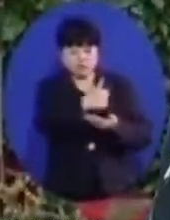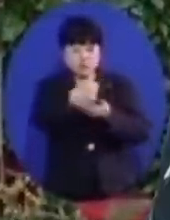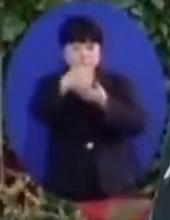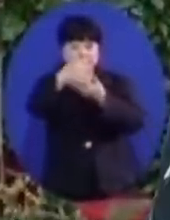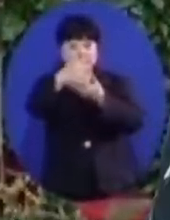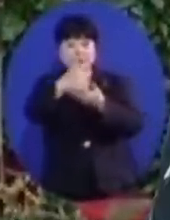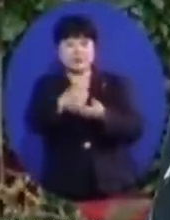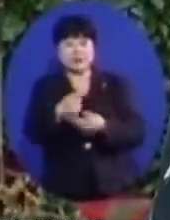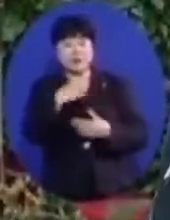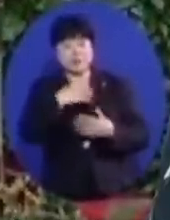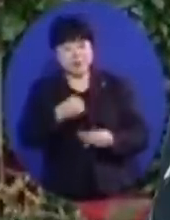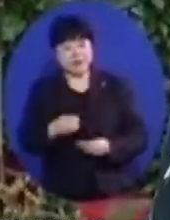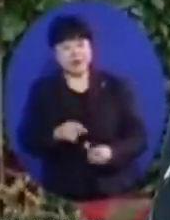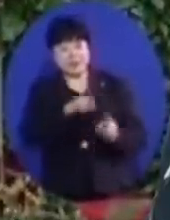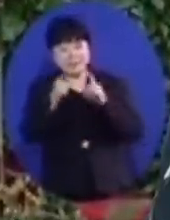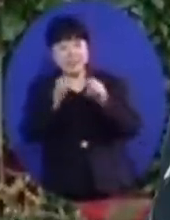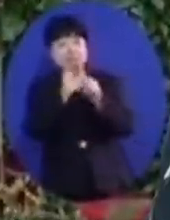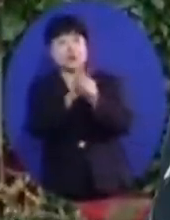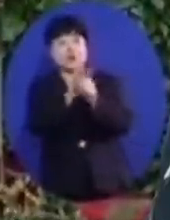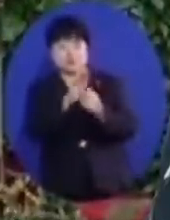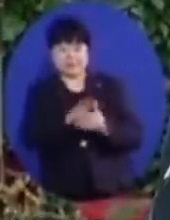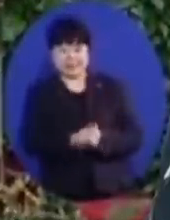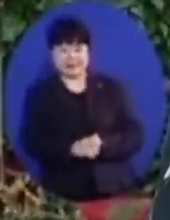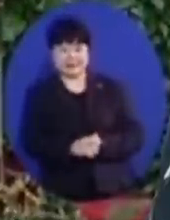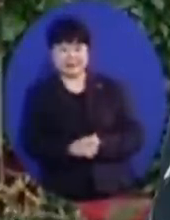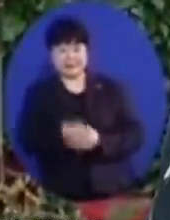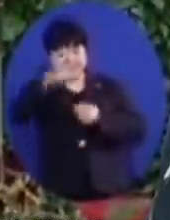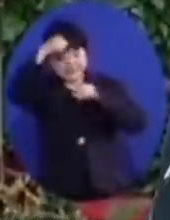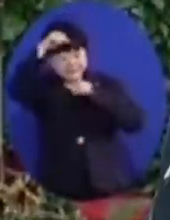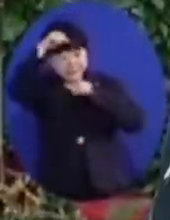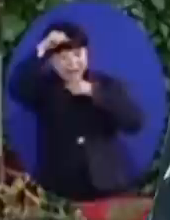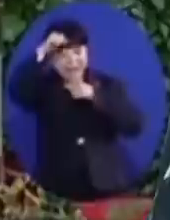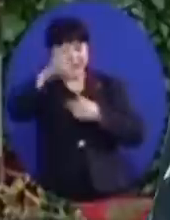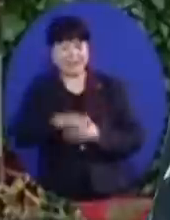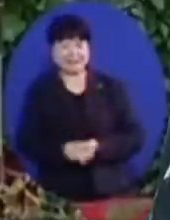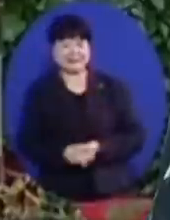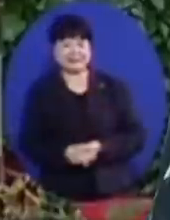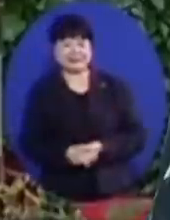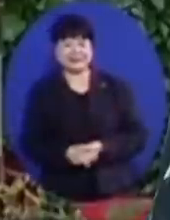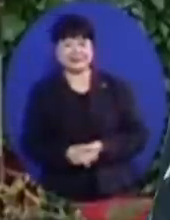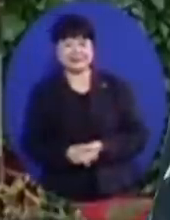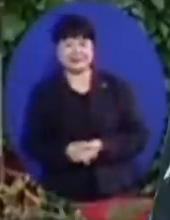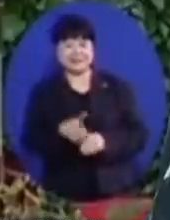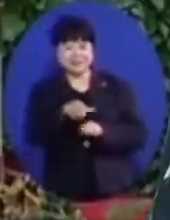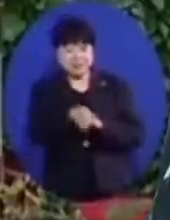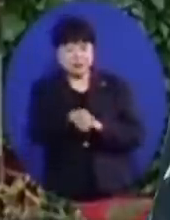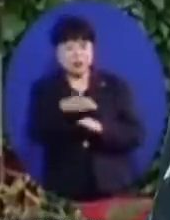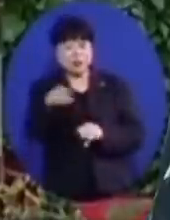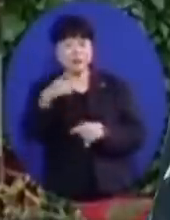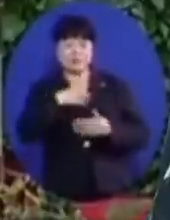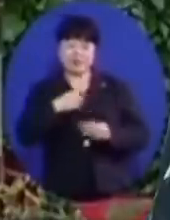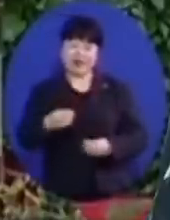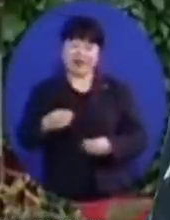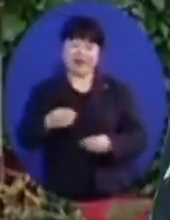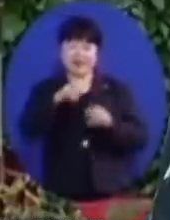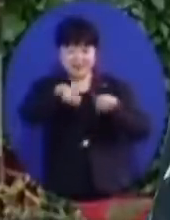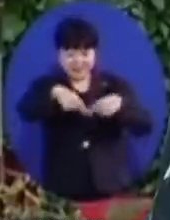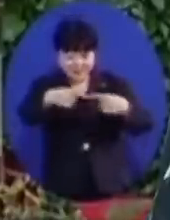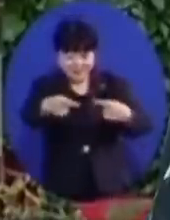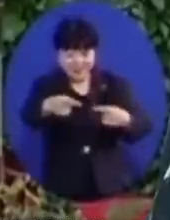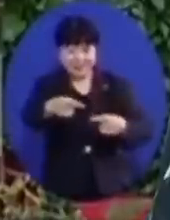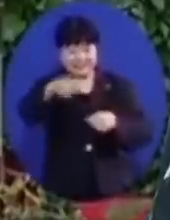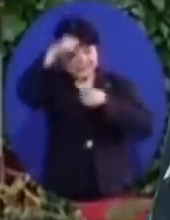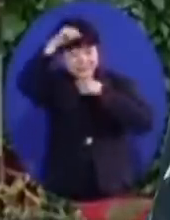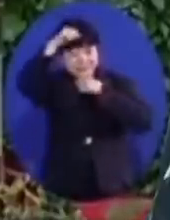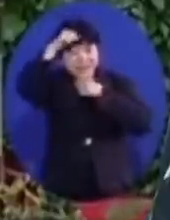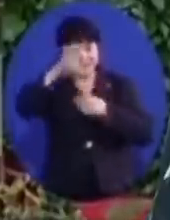우리 평안히 살도록 만들어 놓은 것입니다 신발은 신고 가면 편안하게 들어갈 수 있는 것이